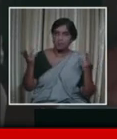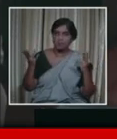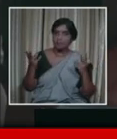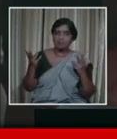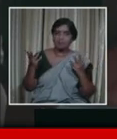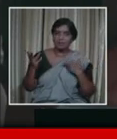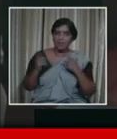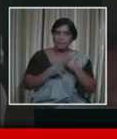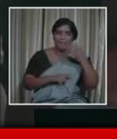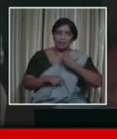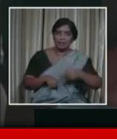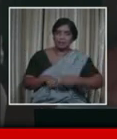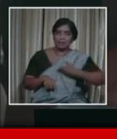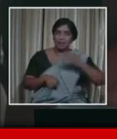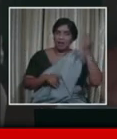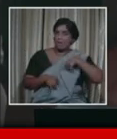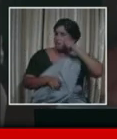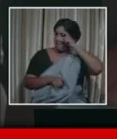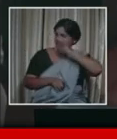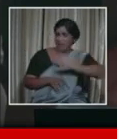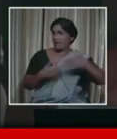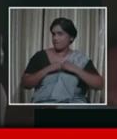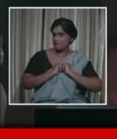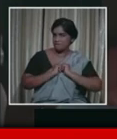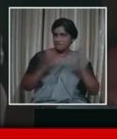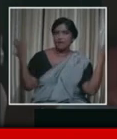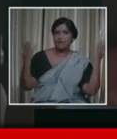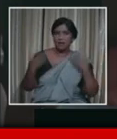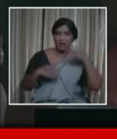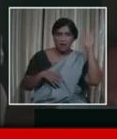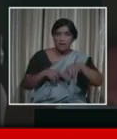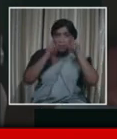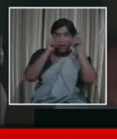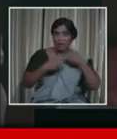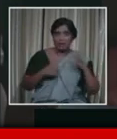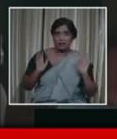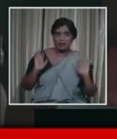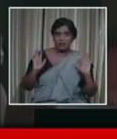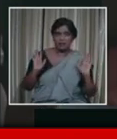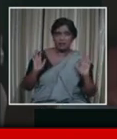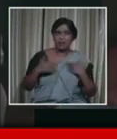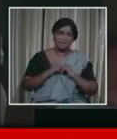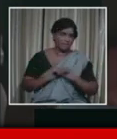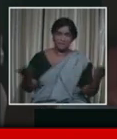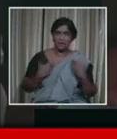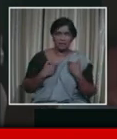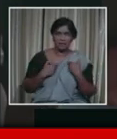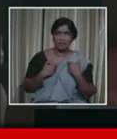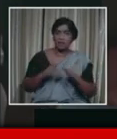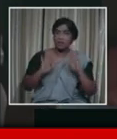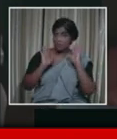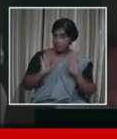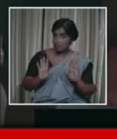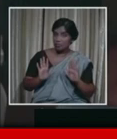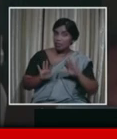me parlimento peta palatewat balanne mata me konet ne api ave me ma balanne ne be api de me konet ne namut